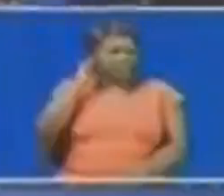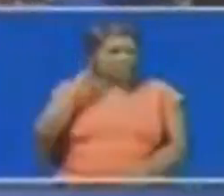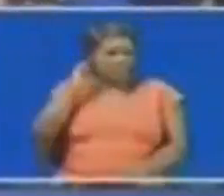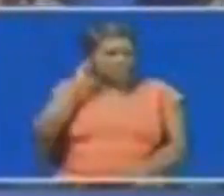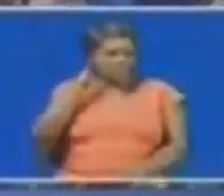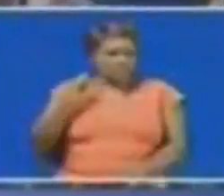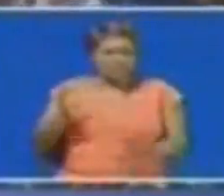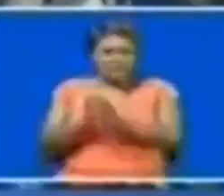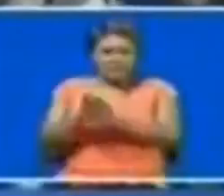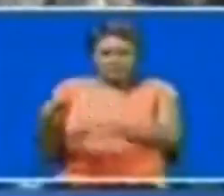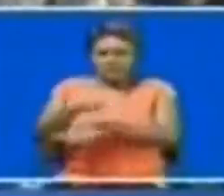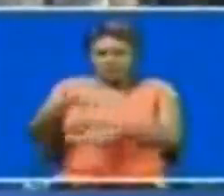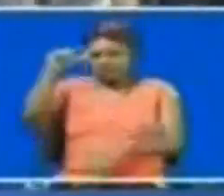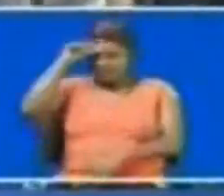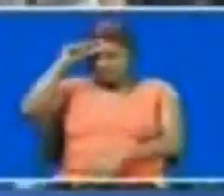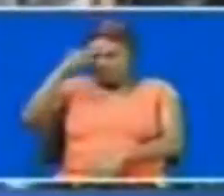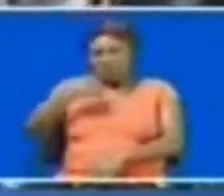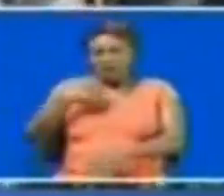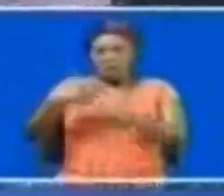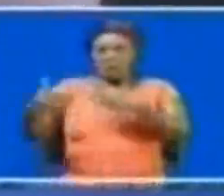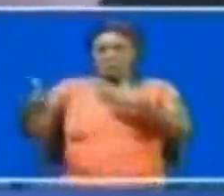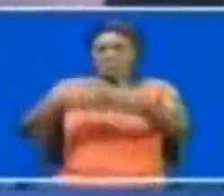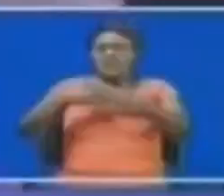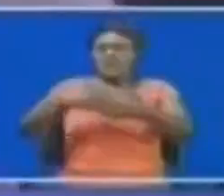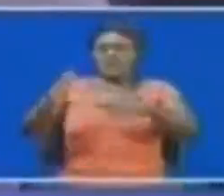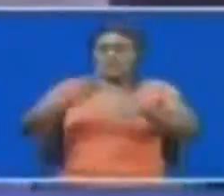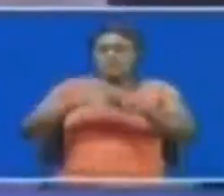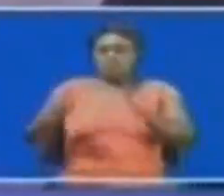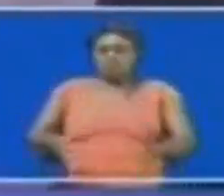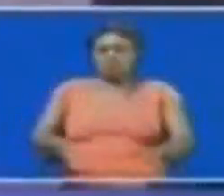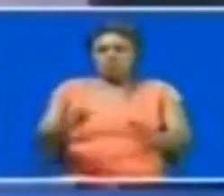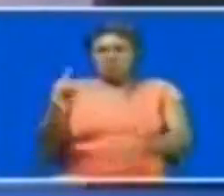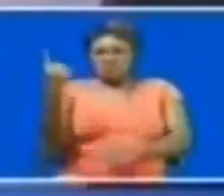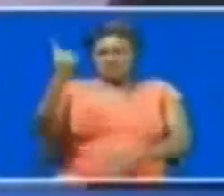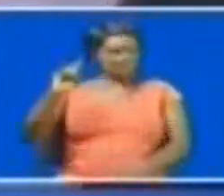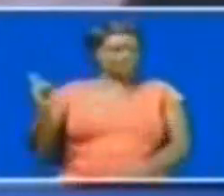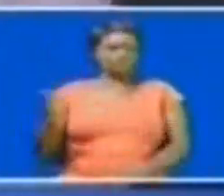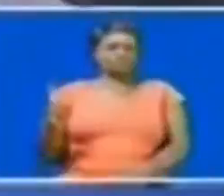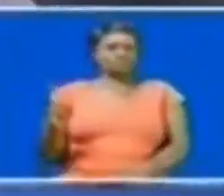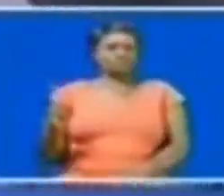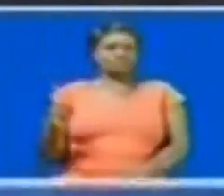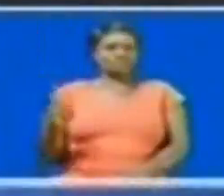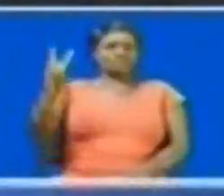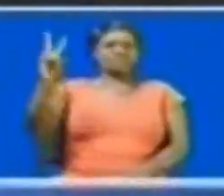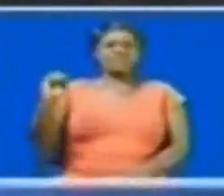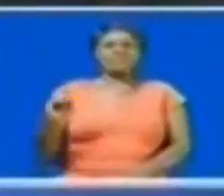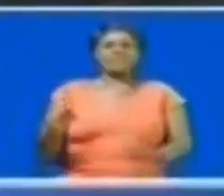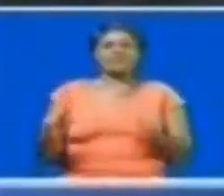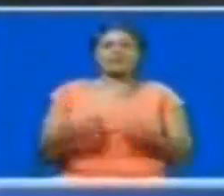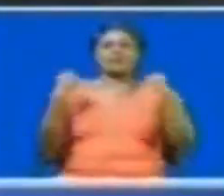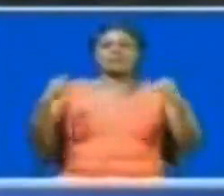iweze na national government iweke signs kwa njia. Hii si accident ya kwanza. Hii ni accident karibu ya